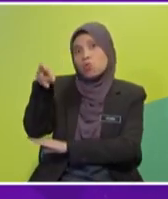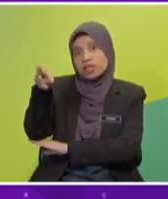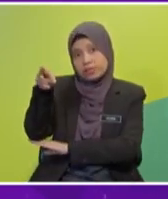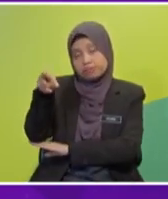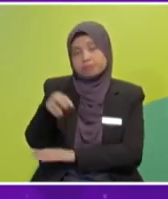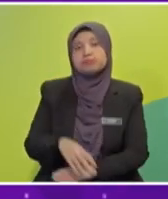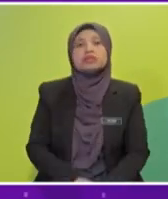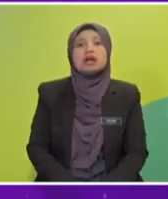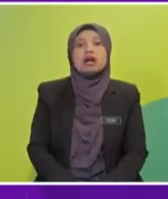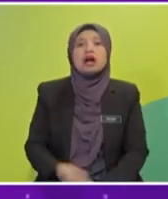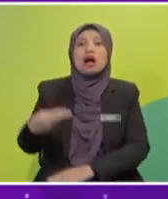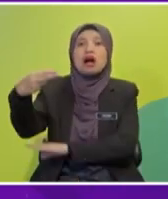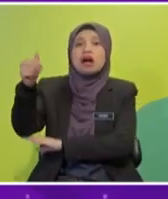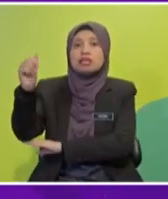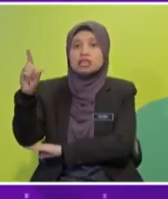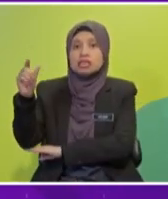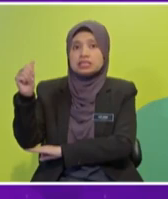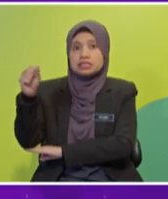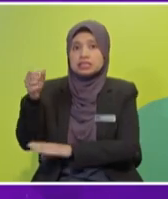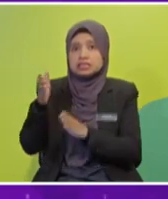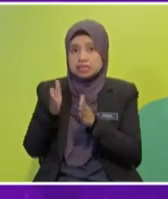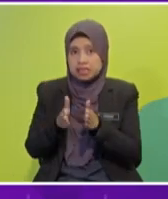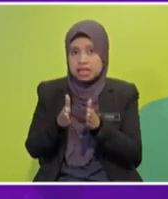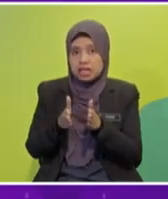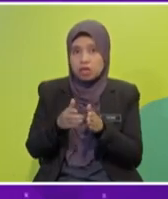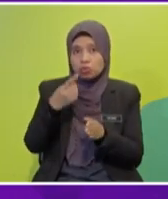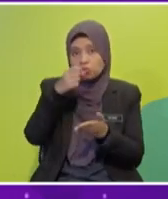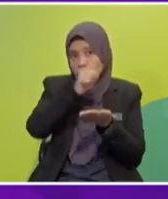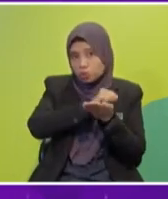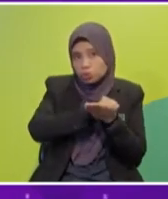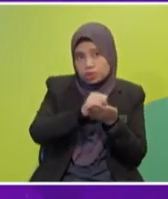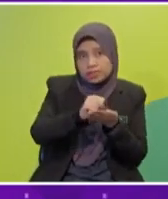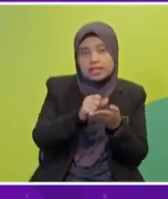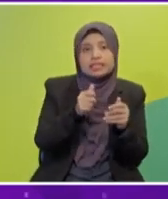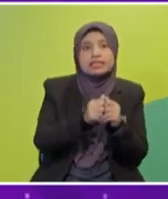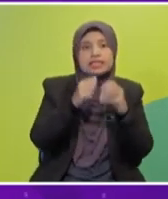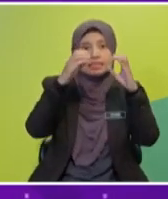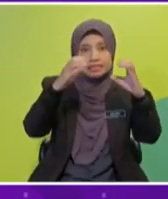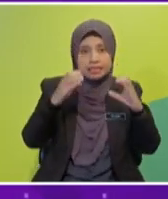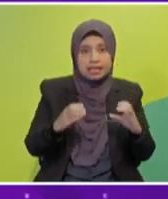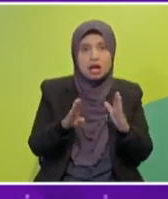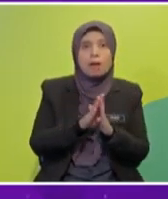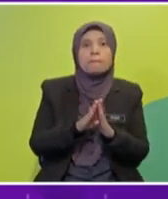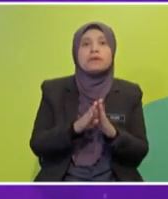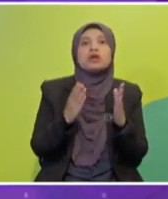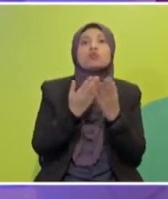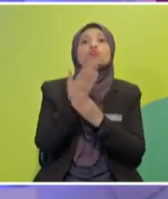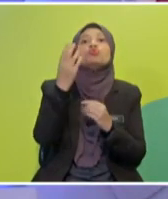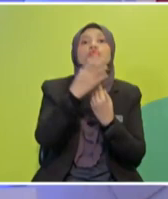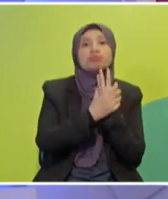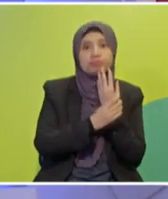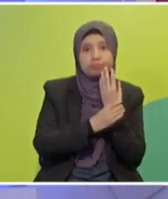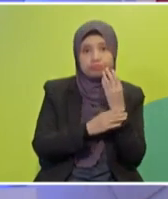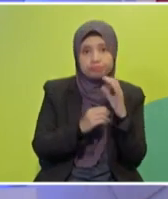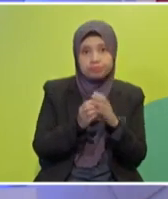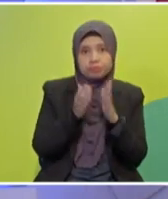tu. Dan hadas kecil pula ialah untuk menyucikannya dengan cara kita berwuduk. Kan? Sebelum solat kita